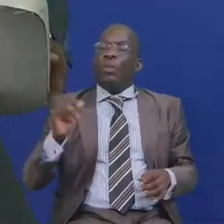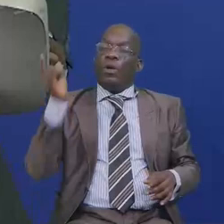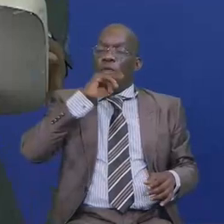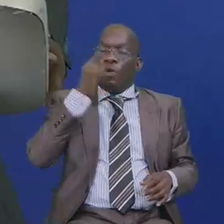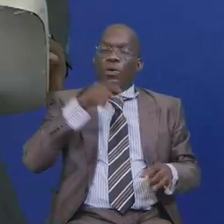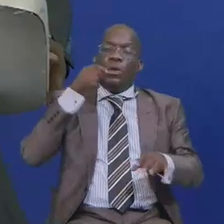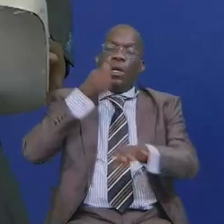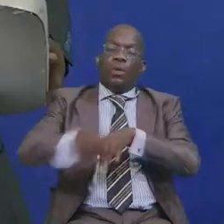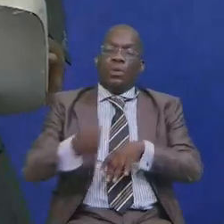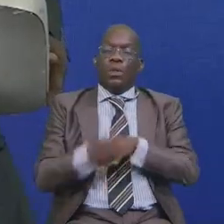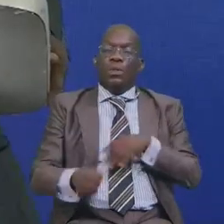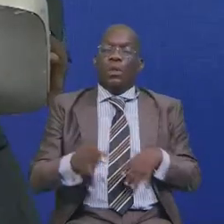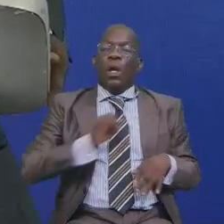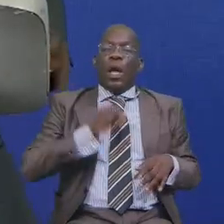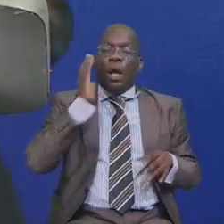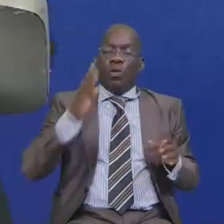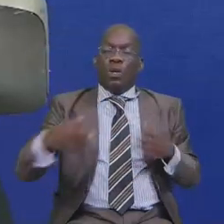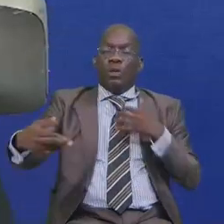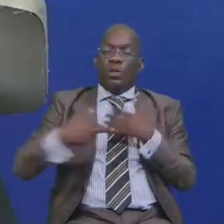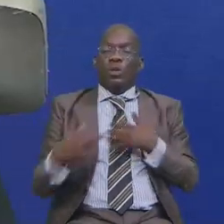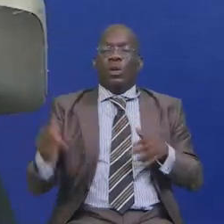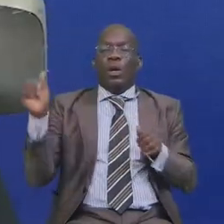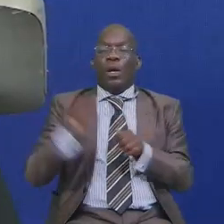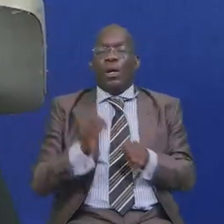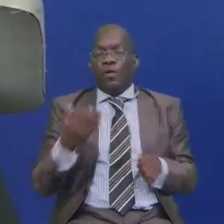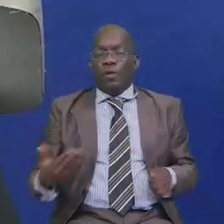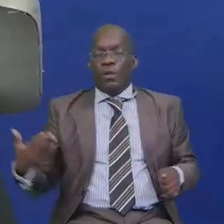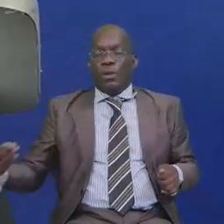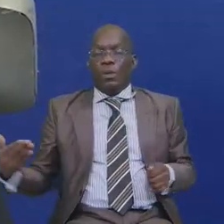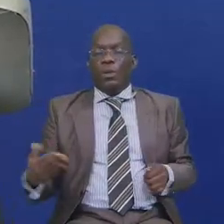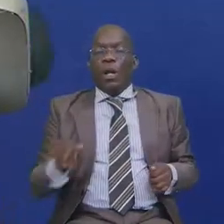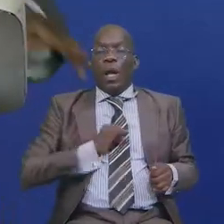à tort, je vais rendre le quadruple à la personne.